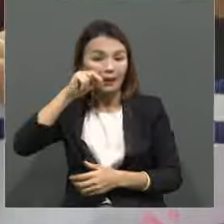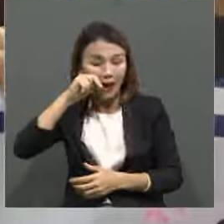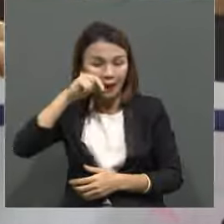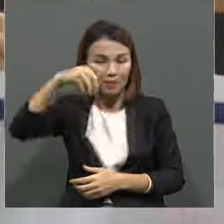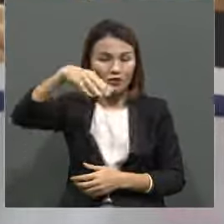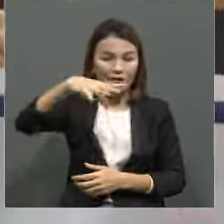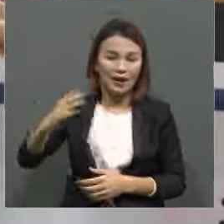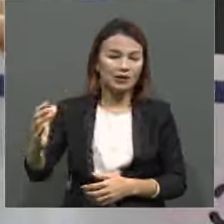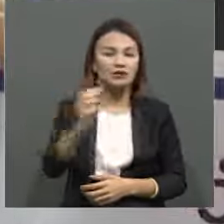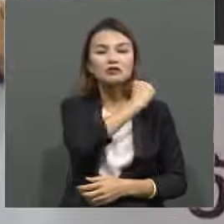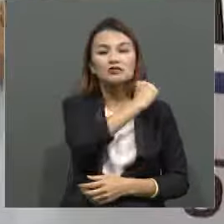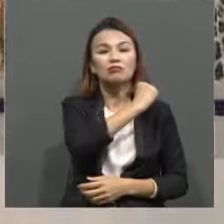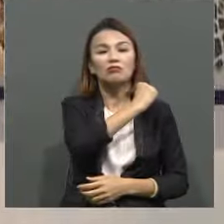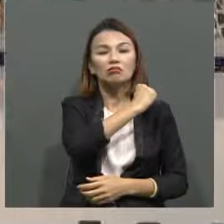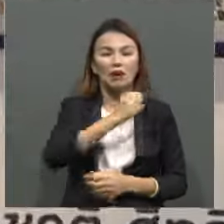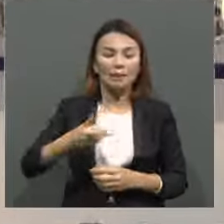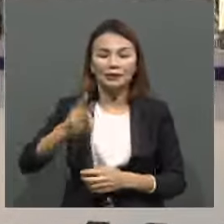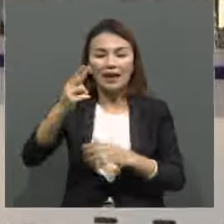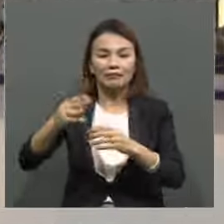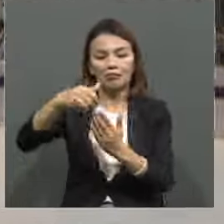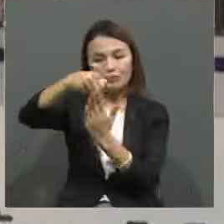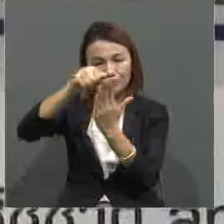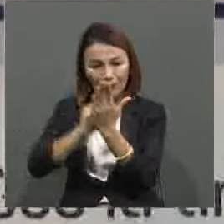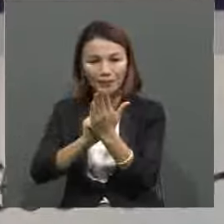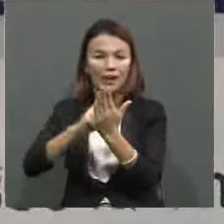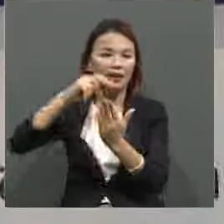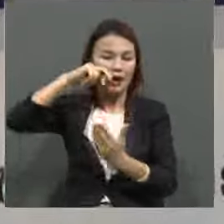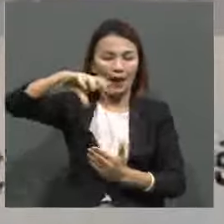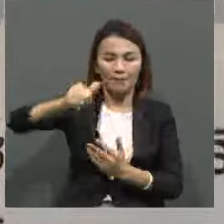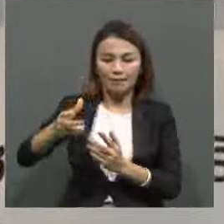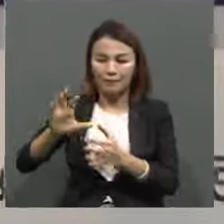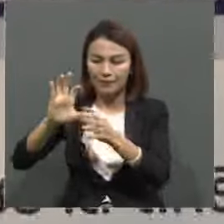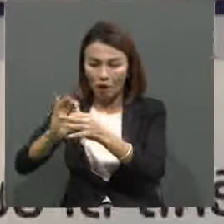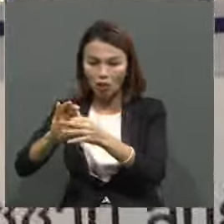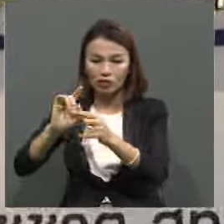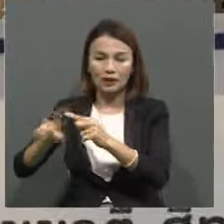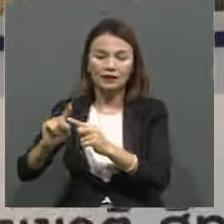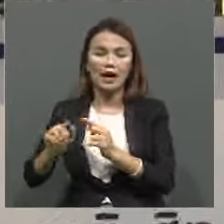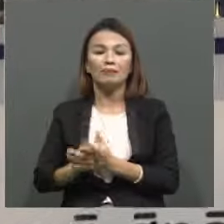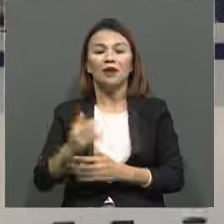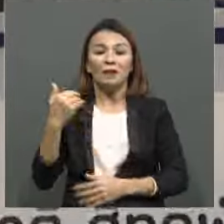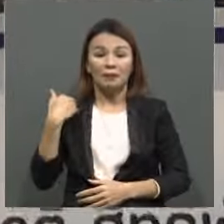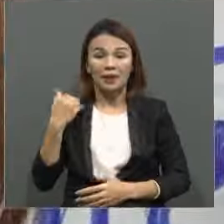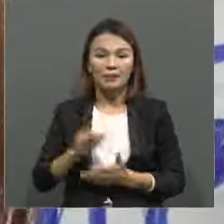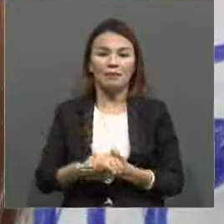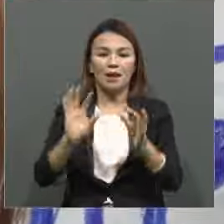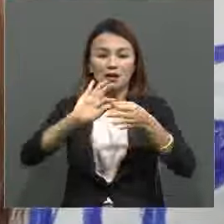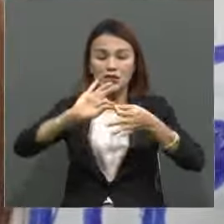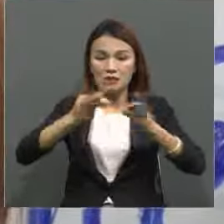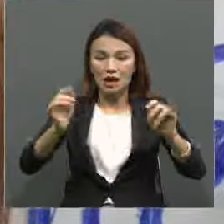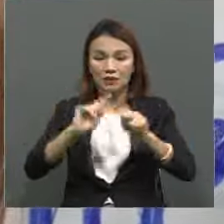งไปทันทีนอกจากนี้ก็มีประกาศการจัดเก็บค่าธรรมเนียมอื่นๆภายในตลาดนัดจตุจักรอีกซึ่งผู้เช่า